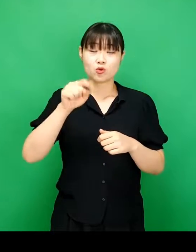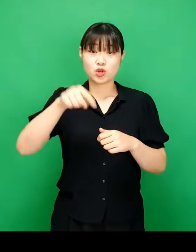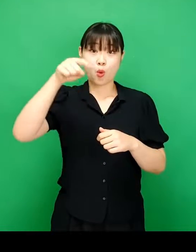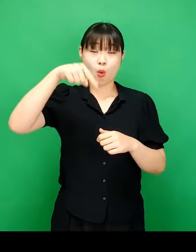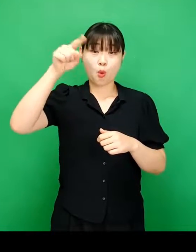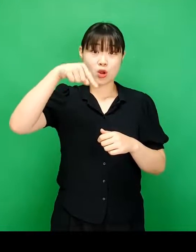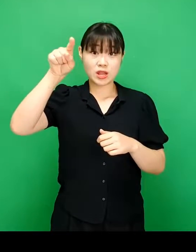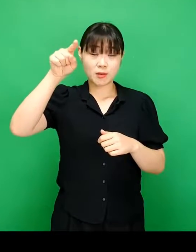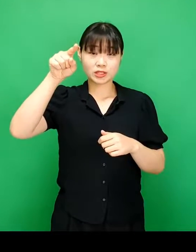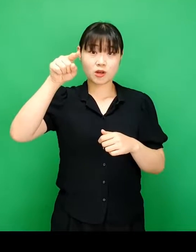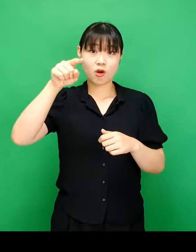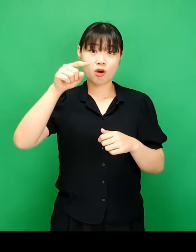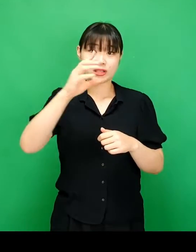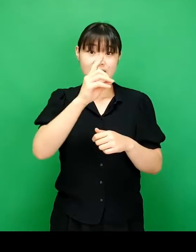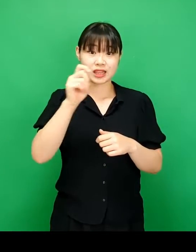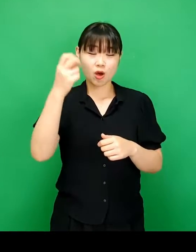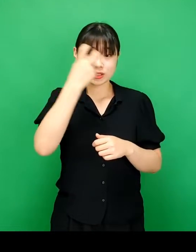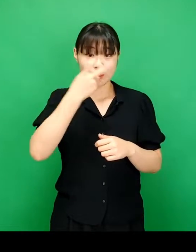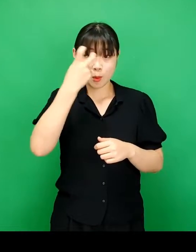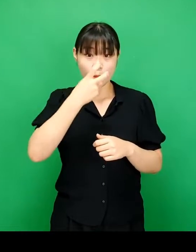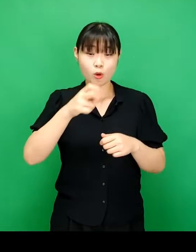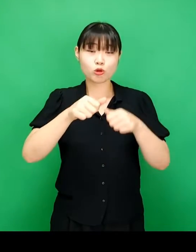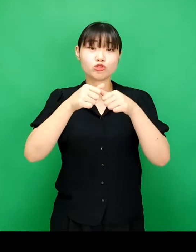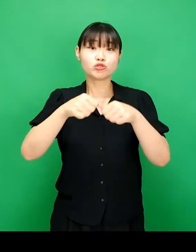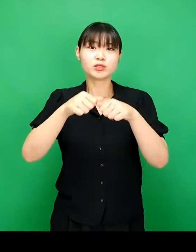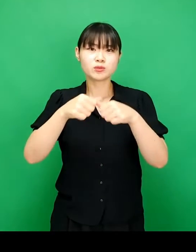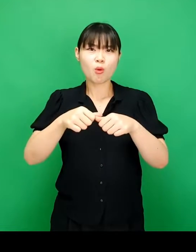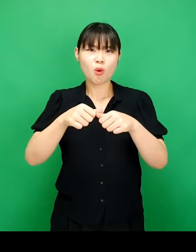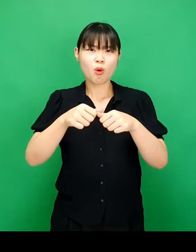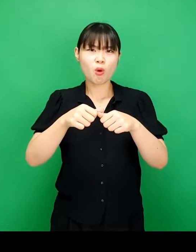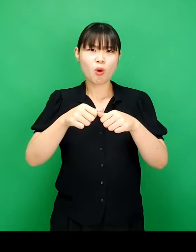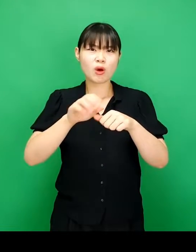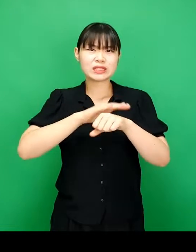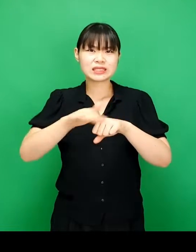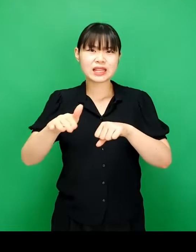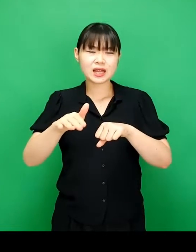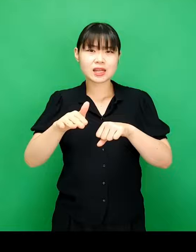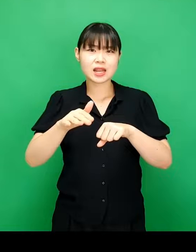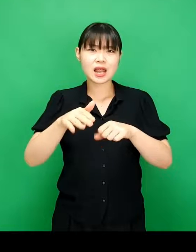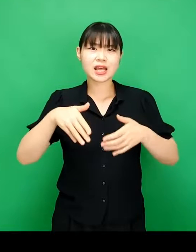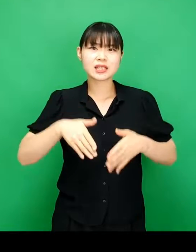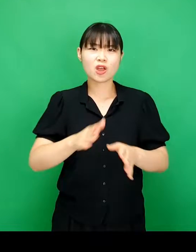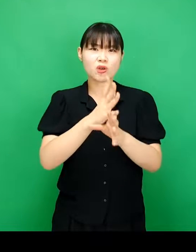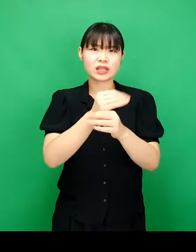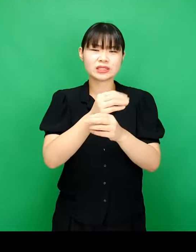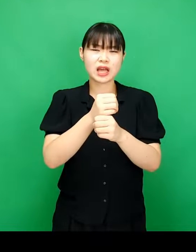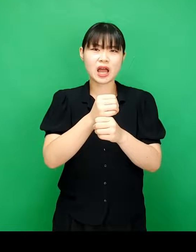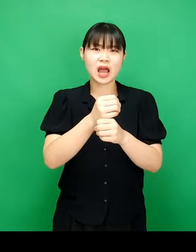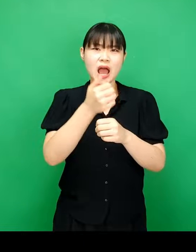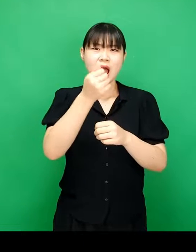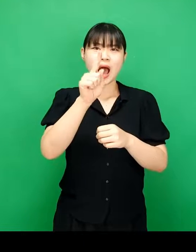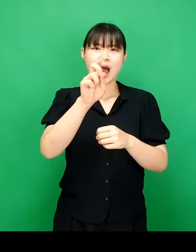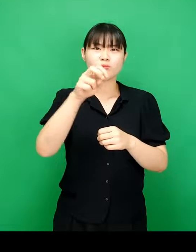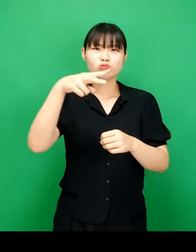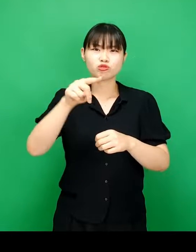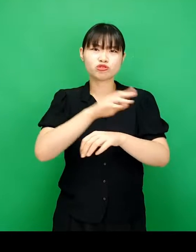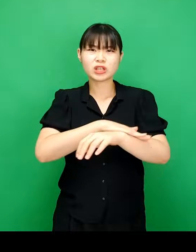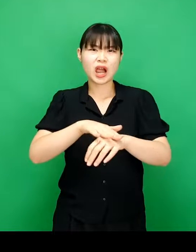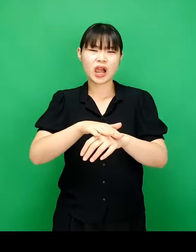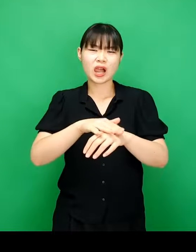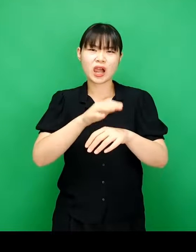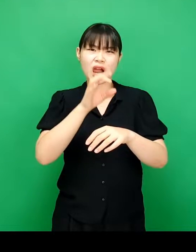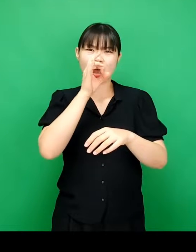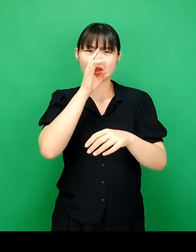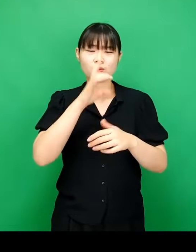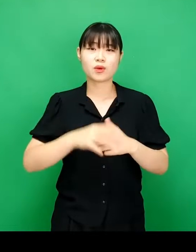스크롤을 더 올리면서 데이터를 살펴보면 주민등록번호 스타일의 생년월일에서는 함수가 잘 작동하지 않은 것을 볼